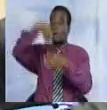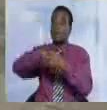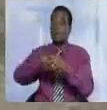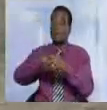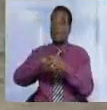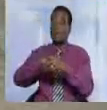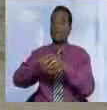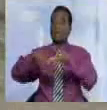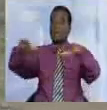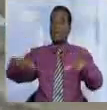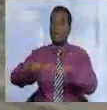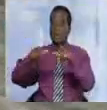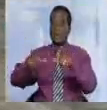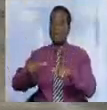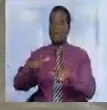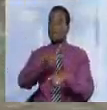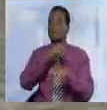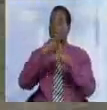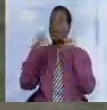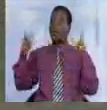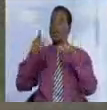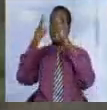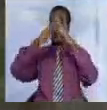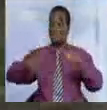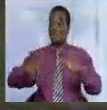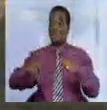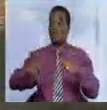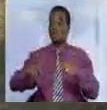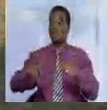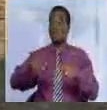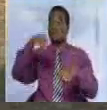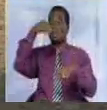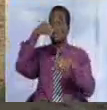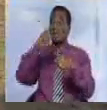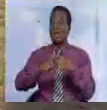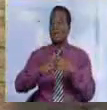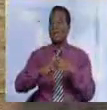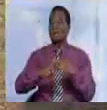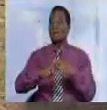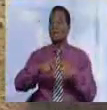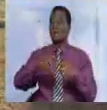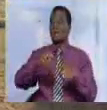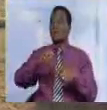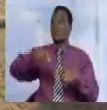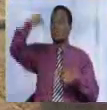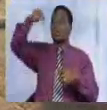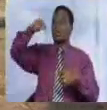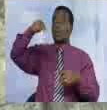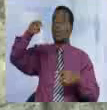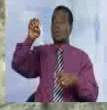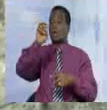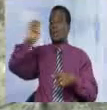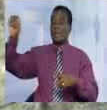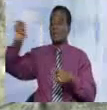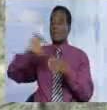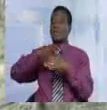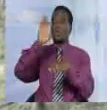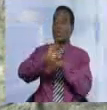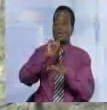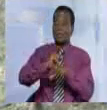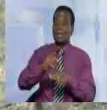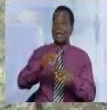Kékéréni. Kékéréni est un gros village de 2000 âmes situé dans la commune d'Assuéfri, au nord-est de la Côte d'Ivoire. Ce village souffre